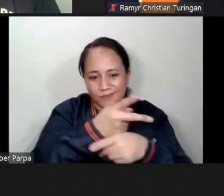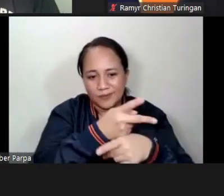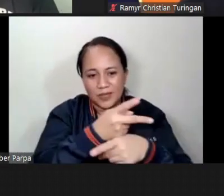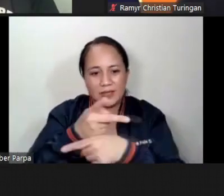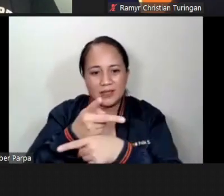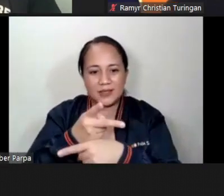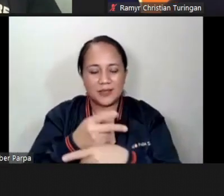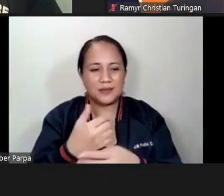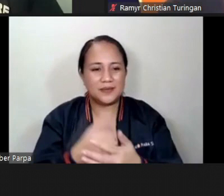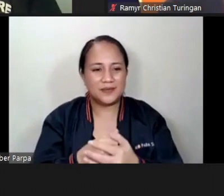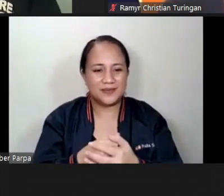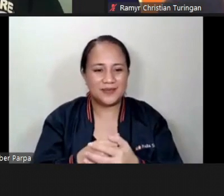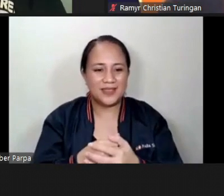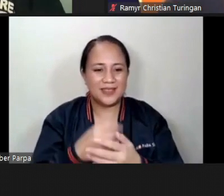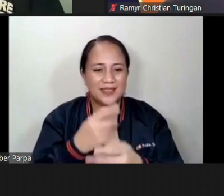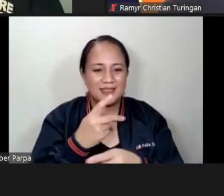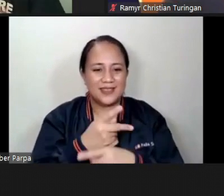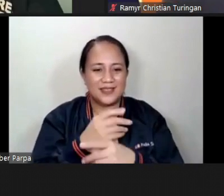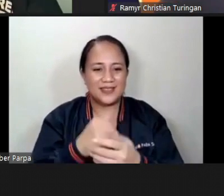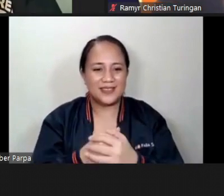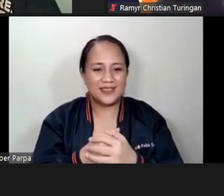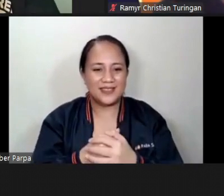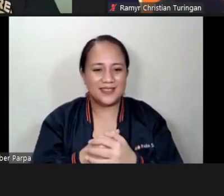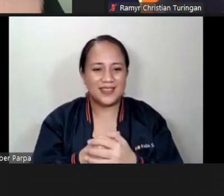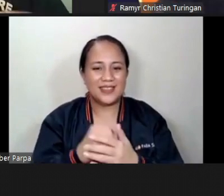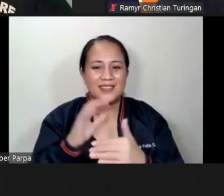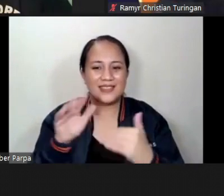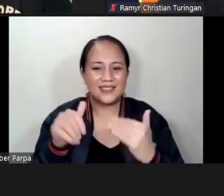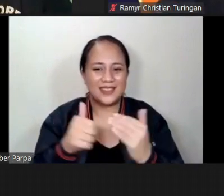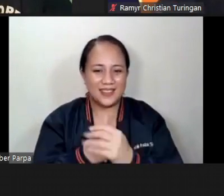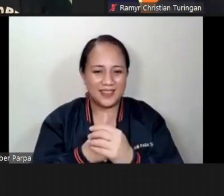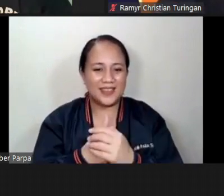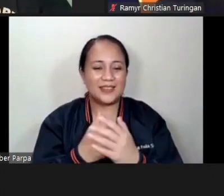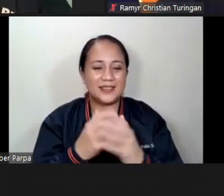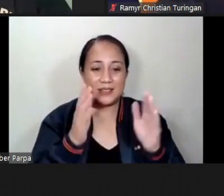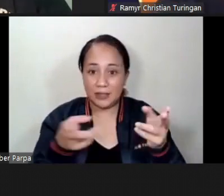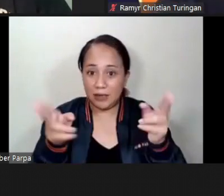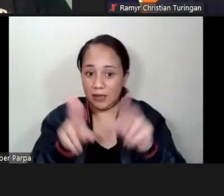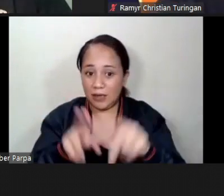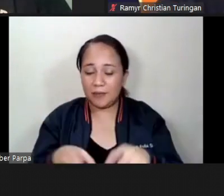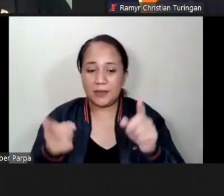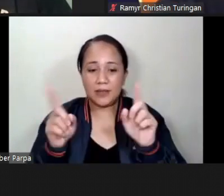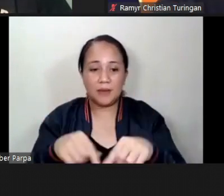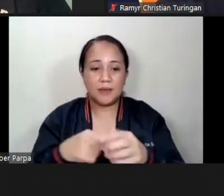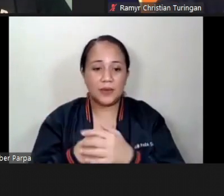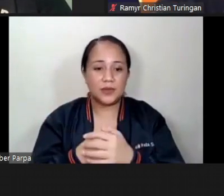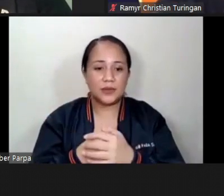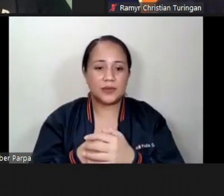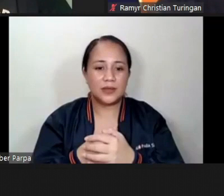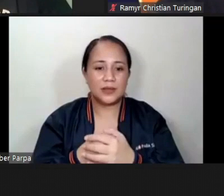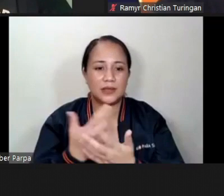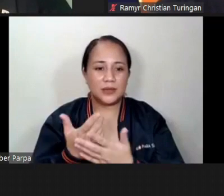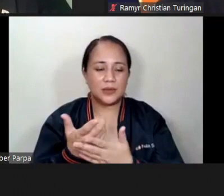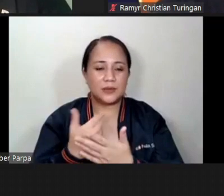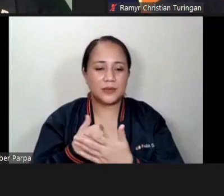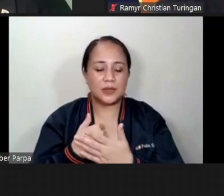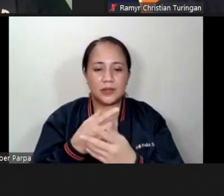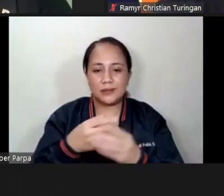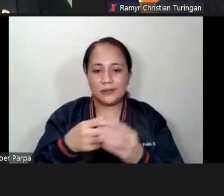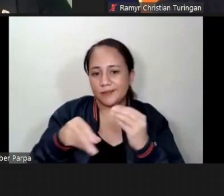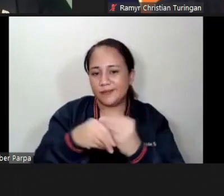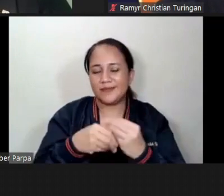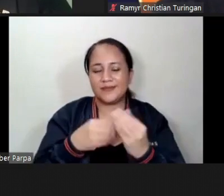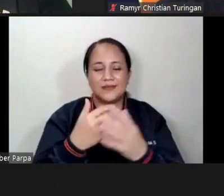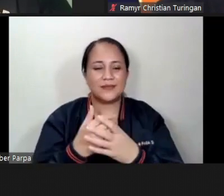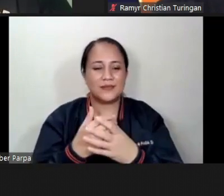ang peg sa lahat ng pangyayari. Sa lahat ng pangyayari o kung sa mga pang-aabuso. So, in addition, ang kagaya